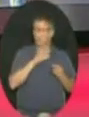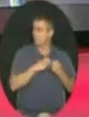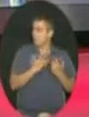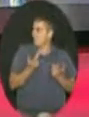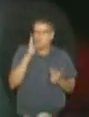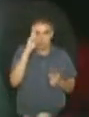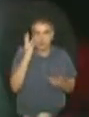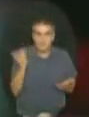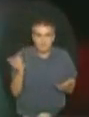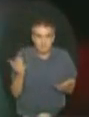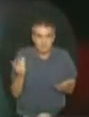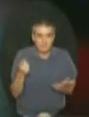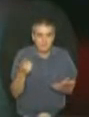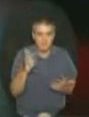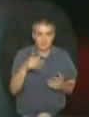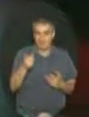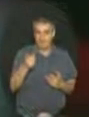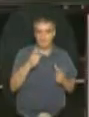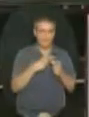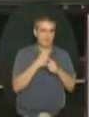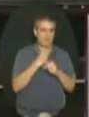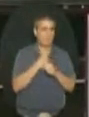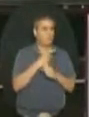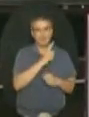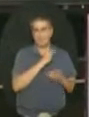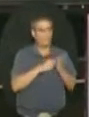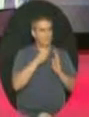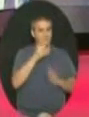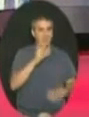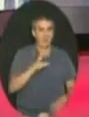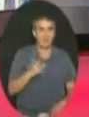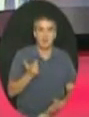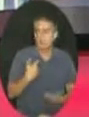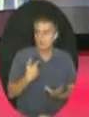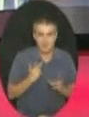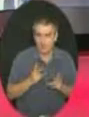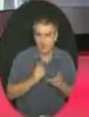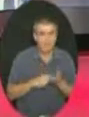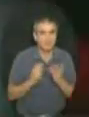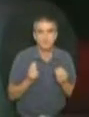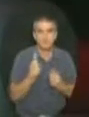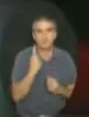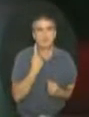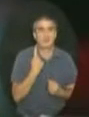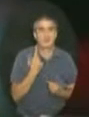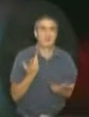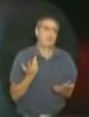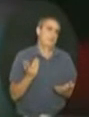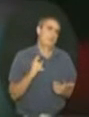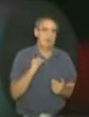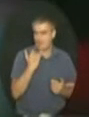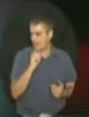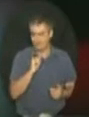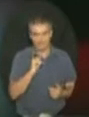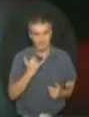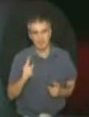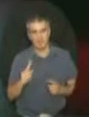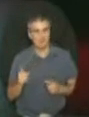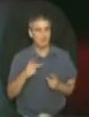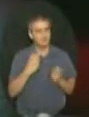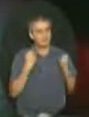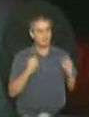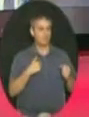נזק. למה ליכוד? גם אם זה טוב. לא משנה, היא לא מתכוונת אליך. איך אני יכולה להתכוון למישהו אחד כן ומישהו אחד לא? זה עניין